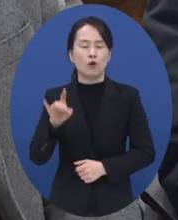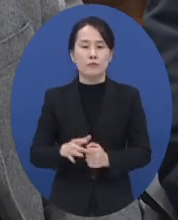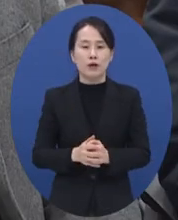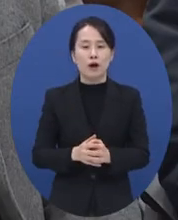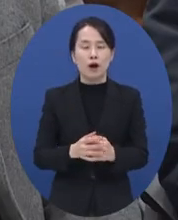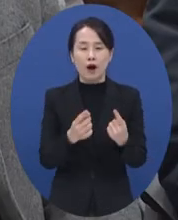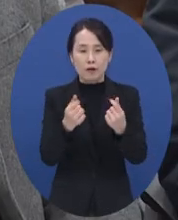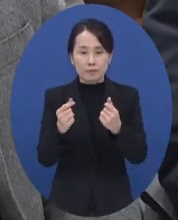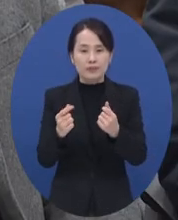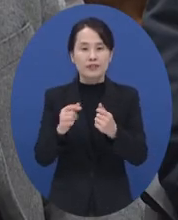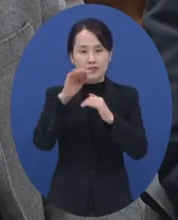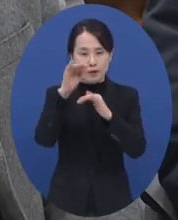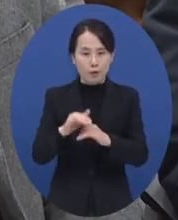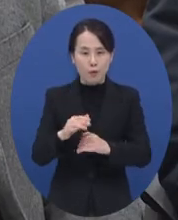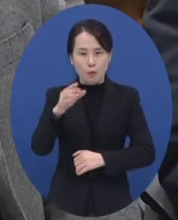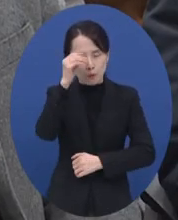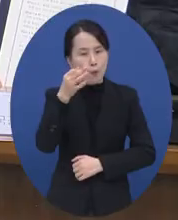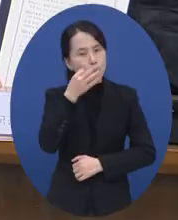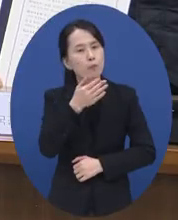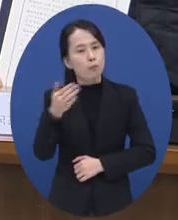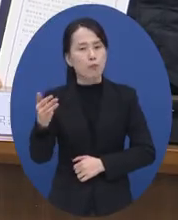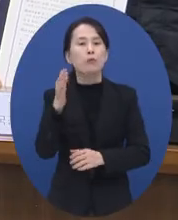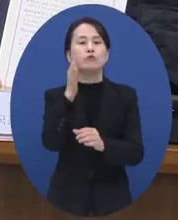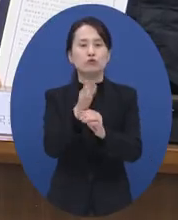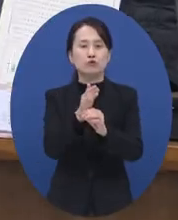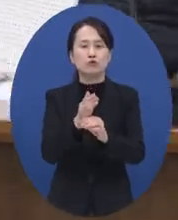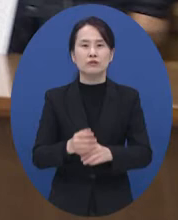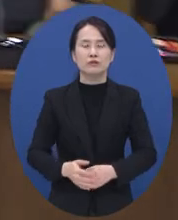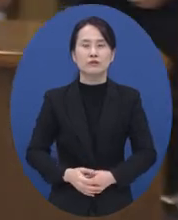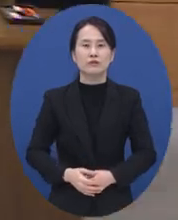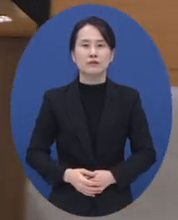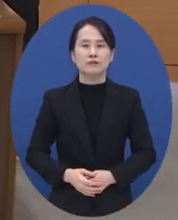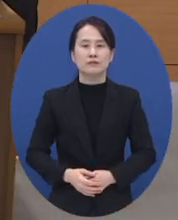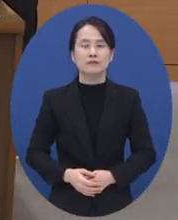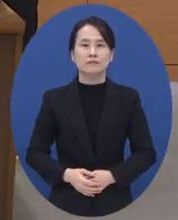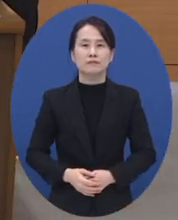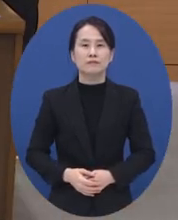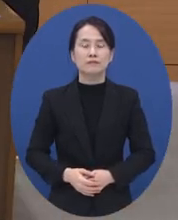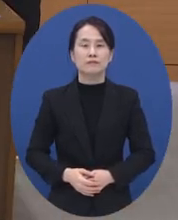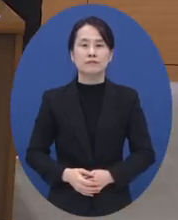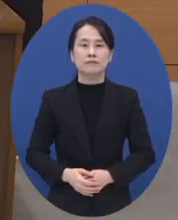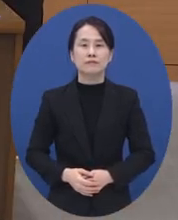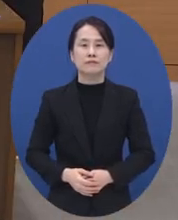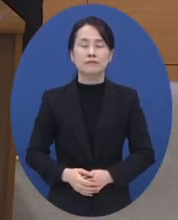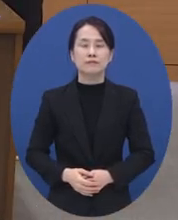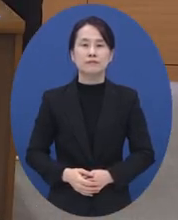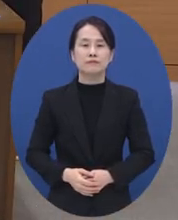시 모범적인 선례가 될 것으로 보입니다. 경기CGTV 최창순입니다.